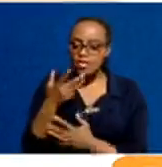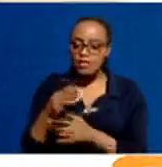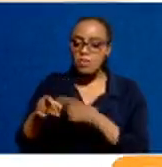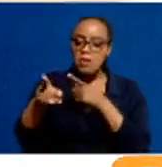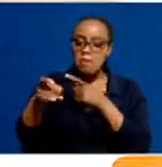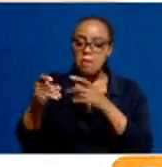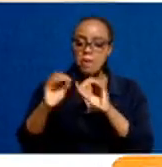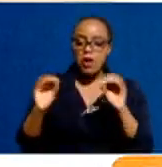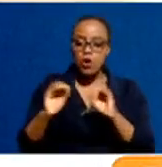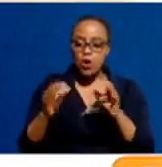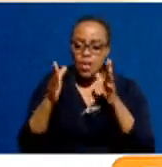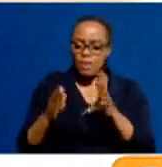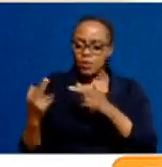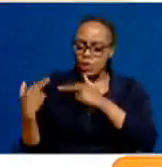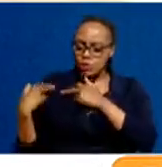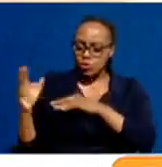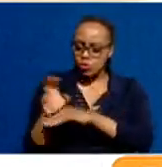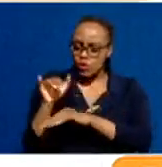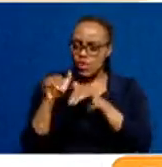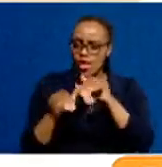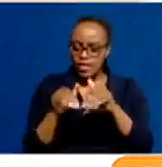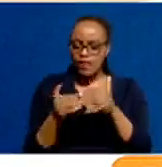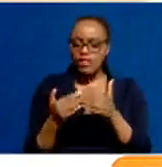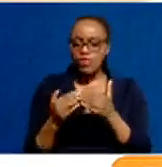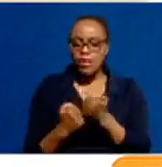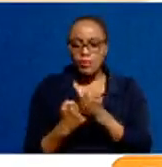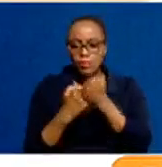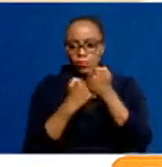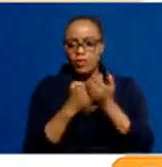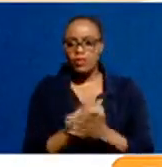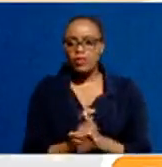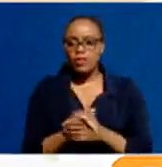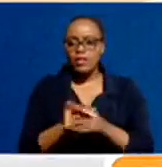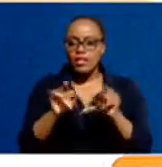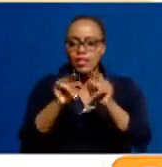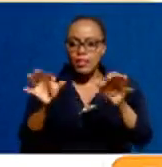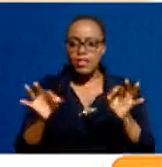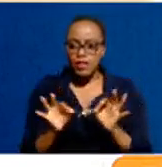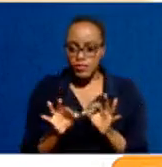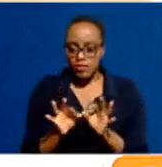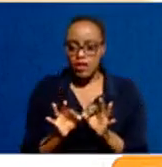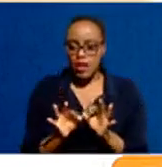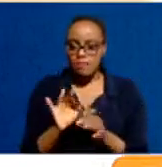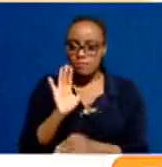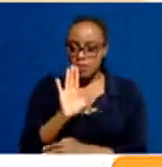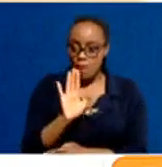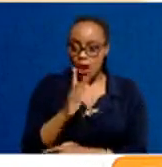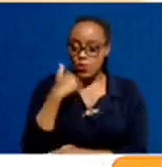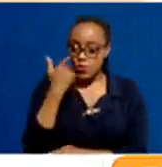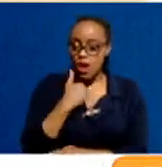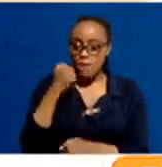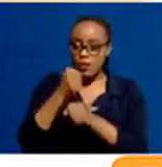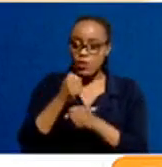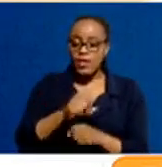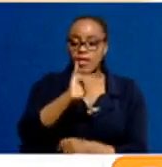asisurutishwe, rifarii asitishwe. Familia ambazo maafisa wake wamekuwa wakifanya kazi ya